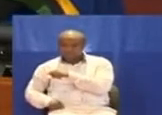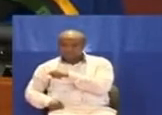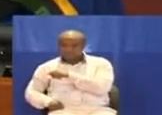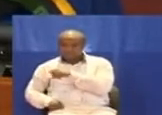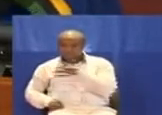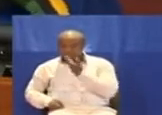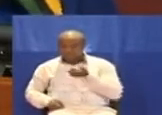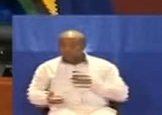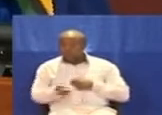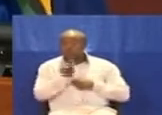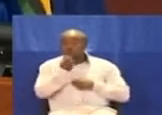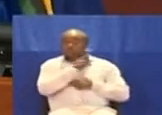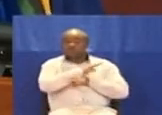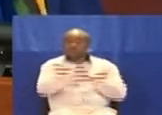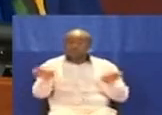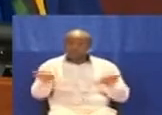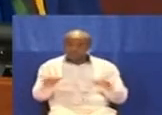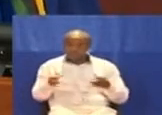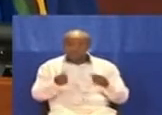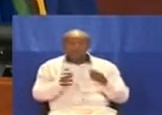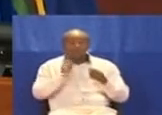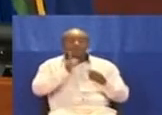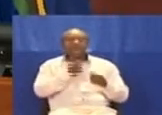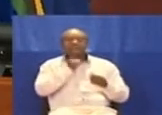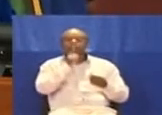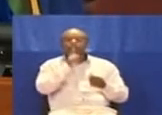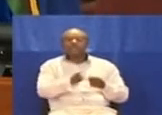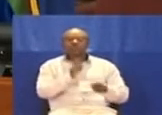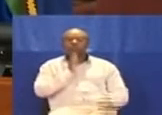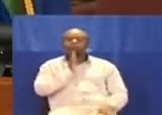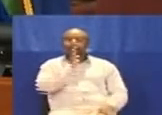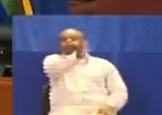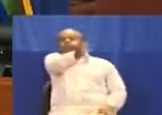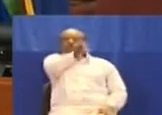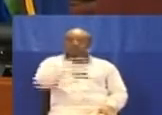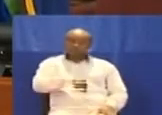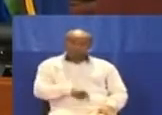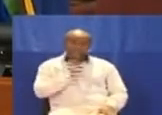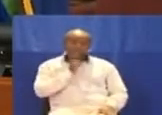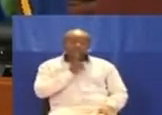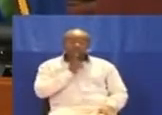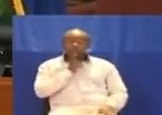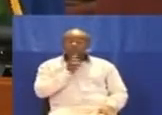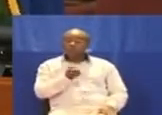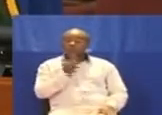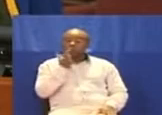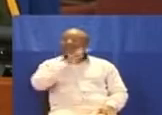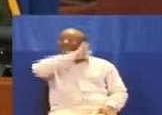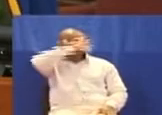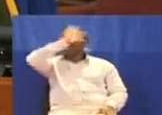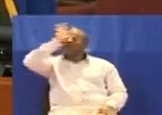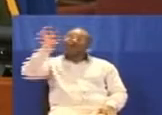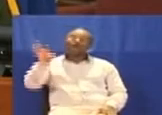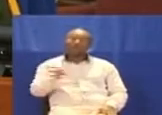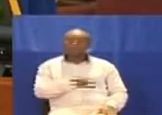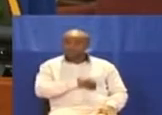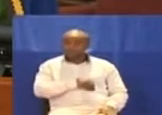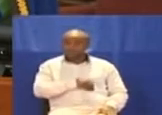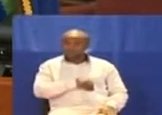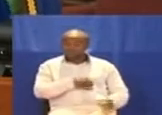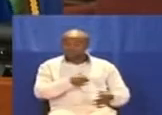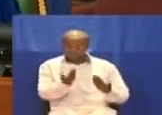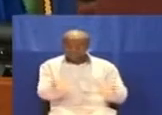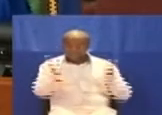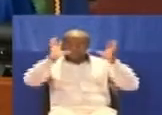Kura zimekushapigwa na nayo matokeo hapa ya moja kwa moja. Kura zote zilizopigwa zote